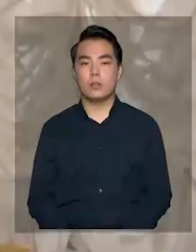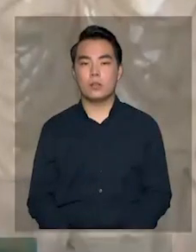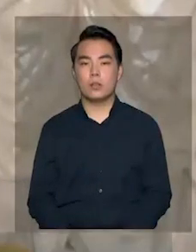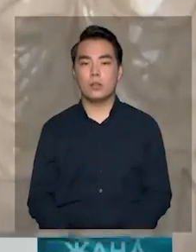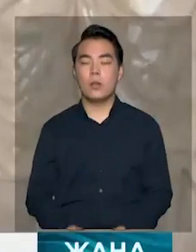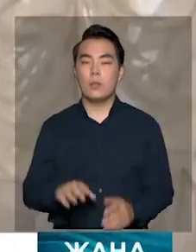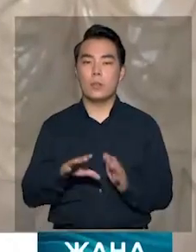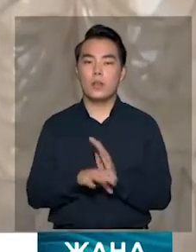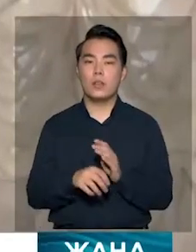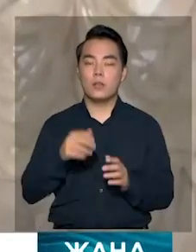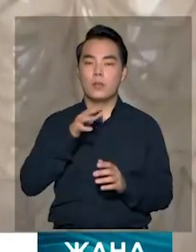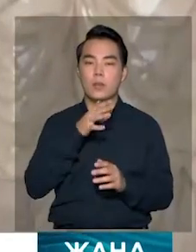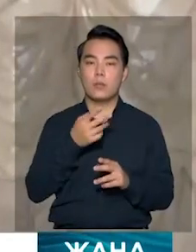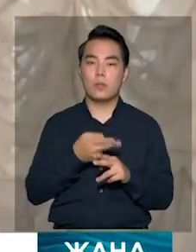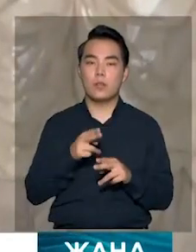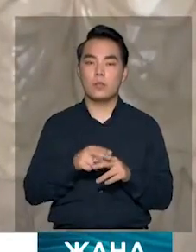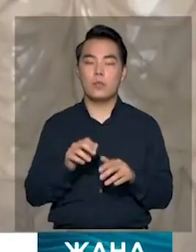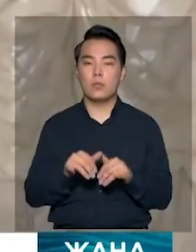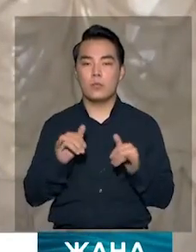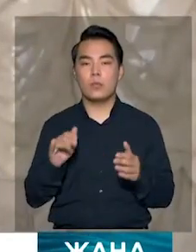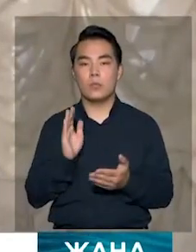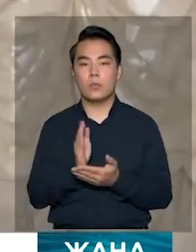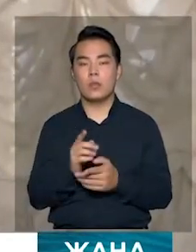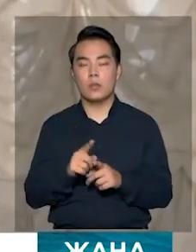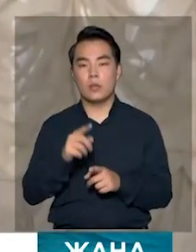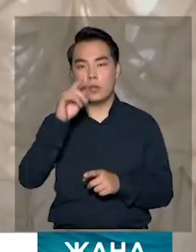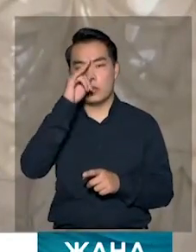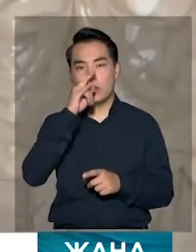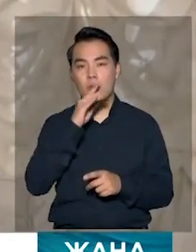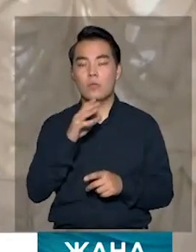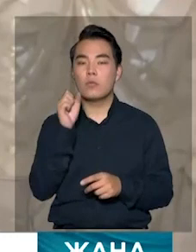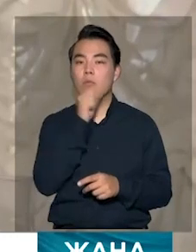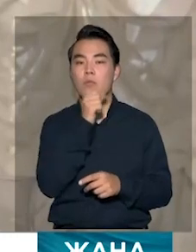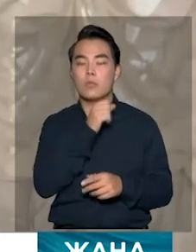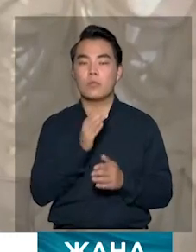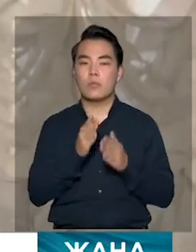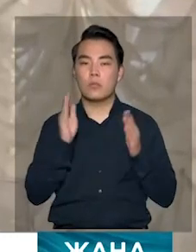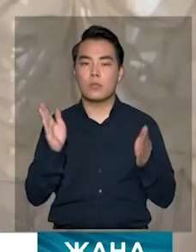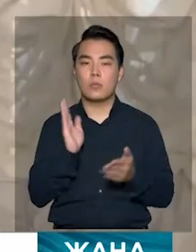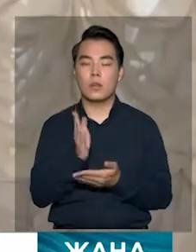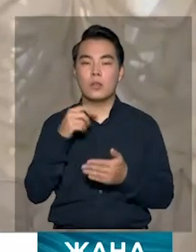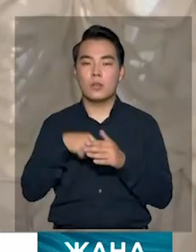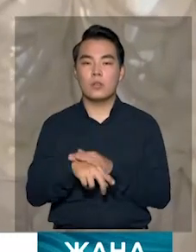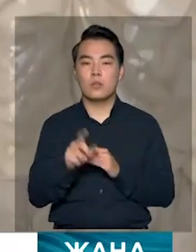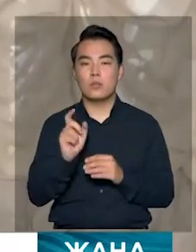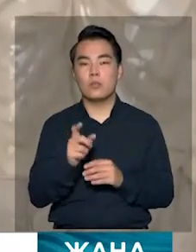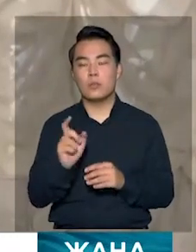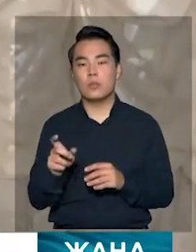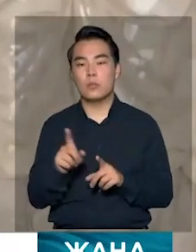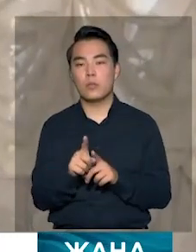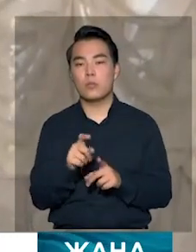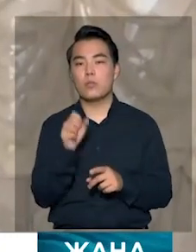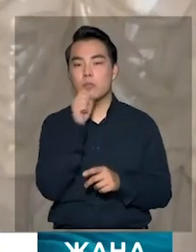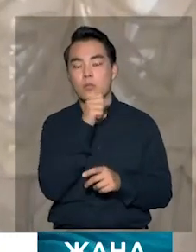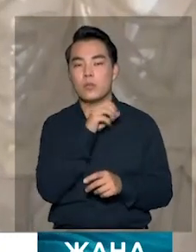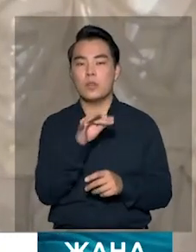Последнее время участились. Соңғы кезде біздің азаматтарға қатысты алаяқтық фактілері көбейді. Адам жоғалуымен полициялардың қолына түсу жағдайлары да